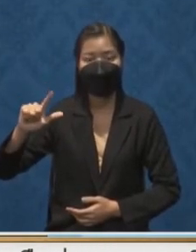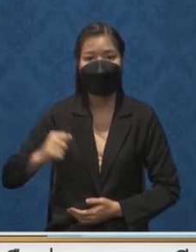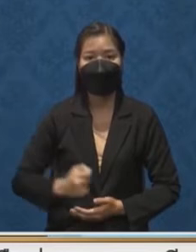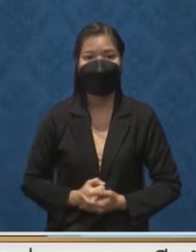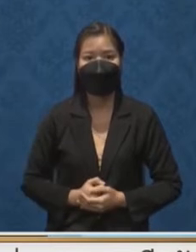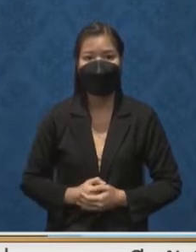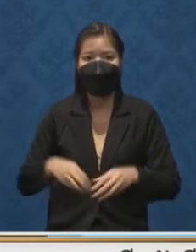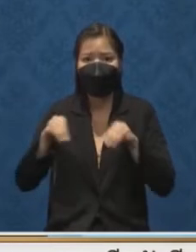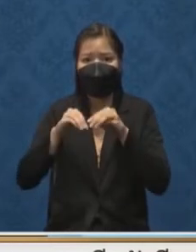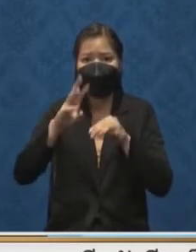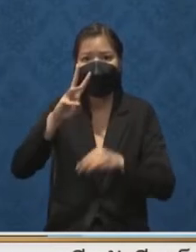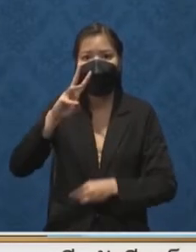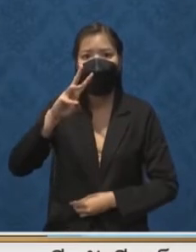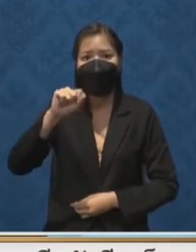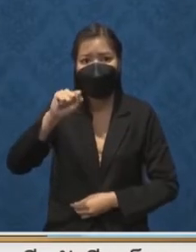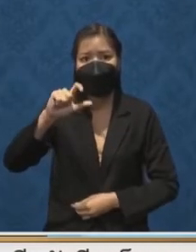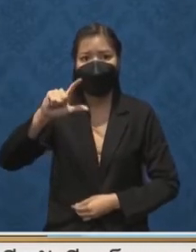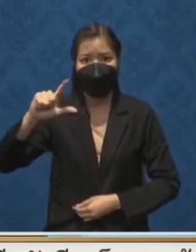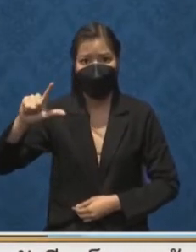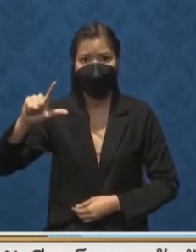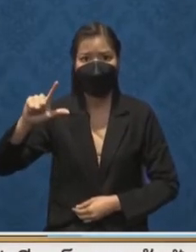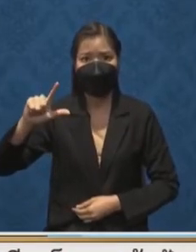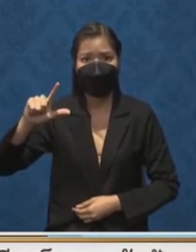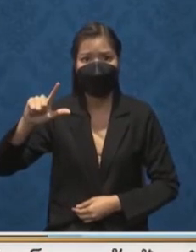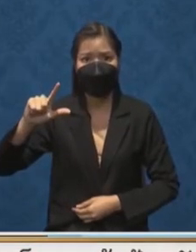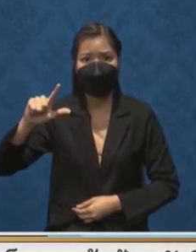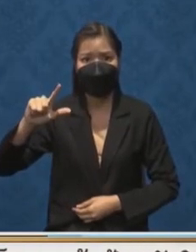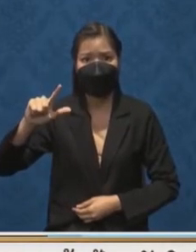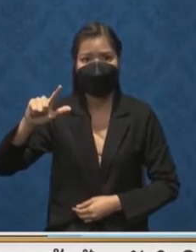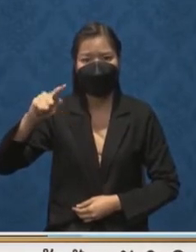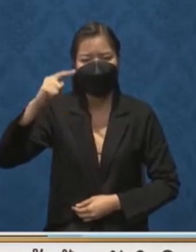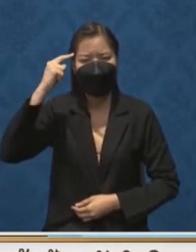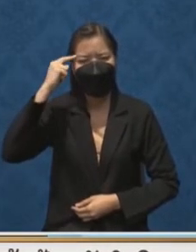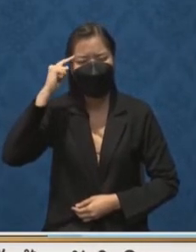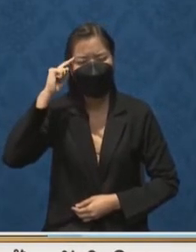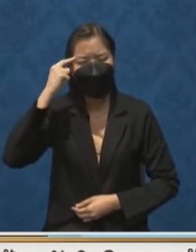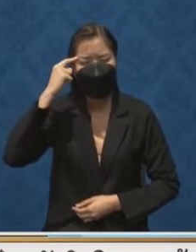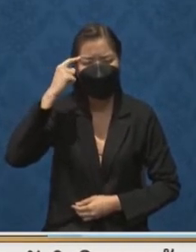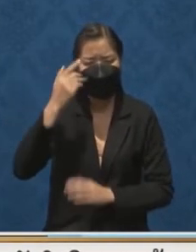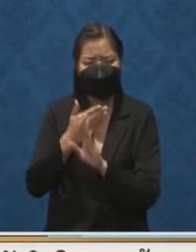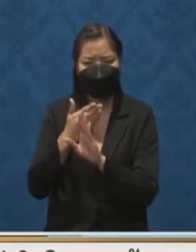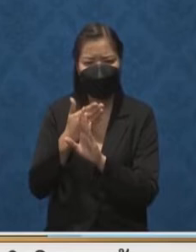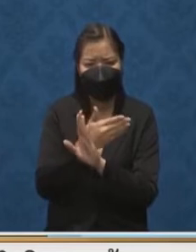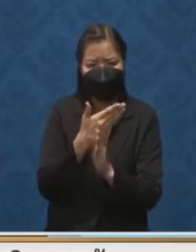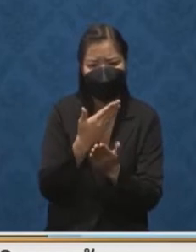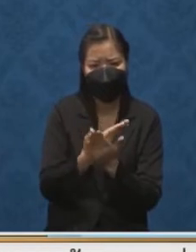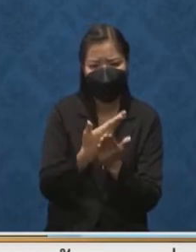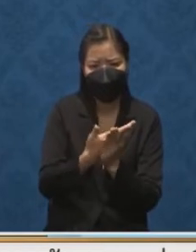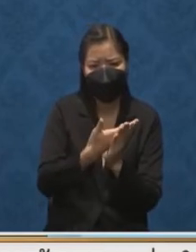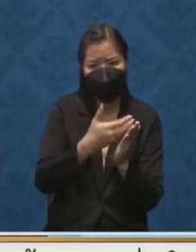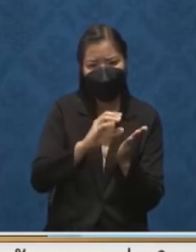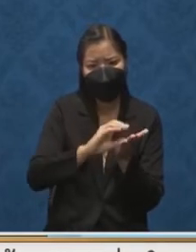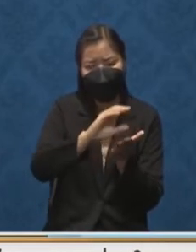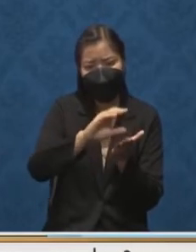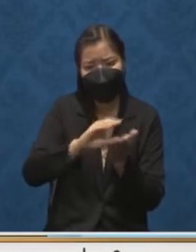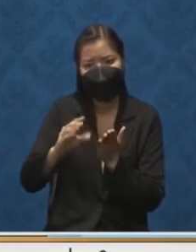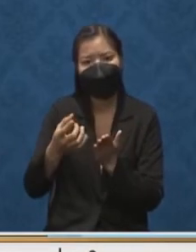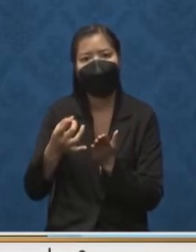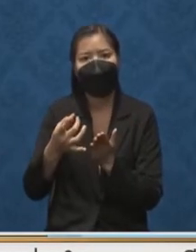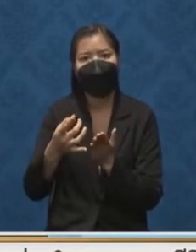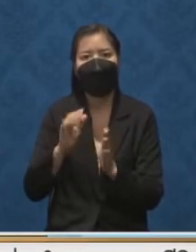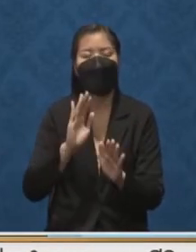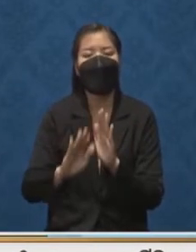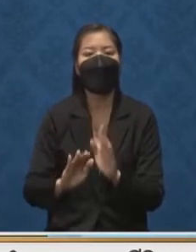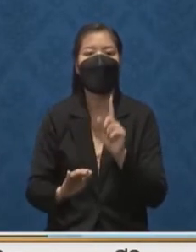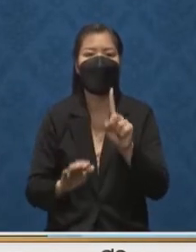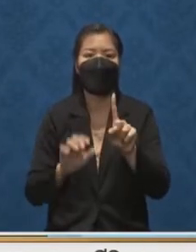เกือบ 600 ล้านที่ค่ายดไมได้จริงๆมองไม่ออกจิๆคือประมาณ 100 ล้านเทานนเคร